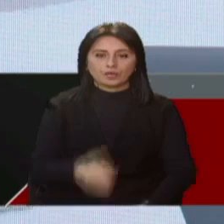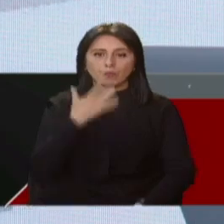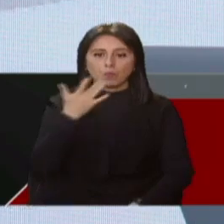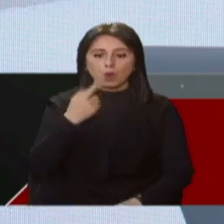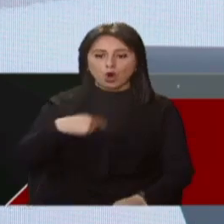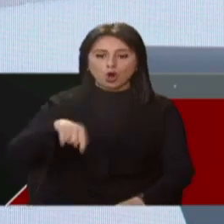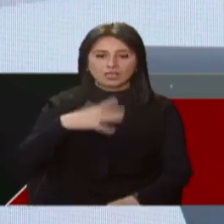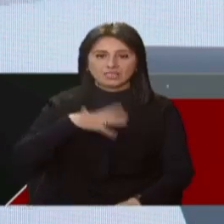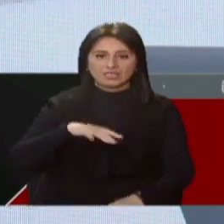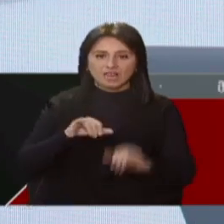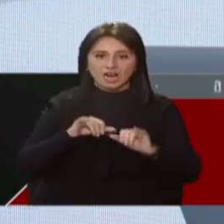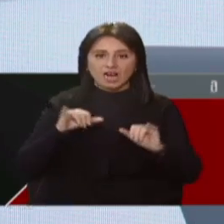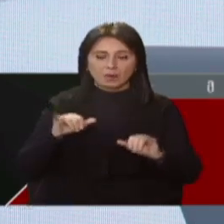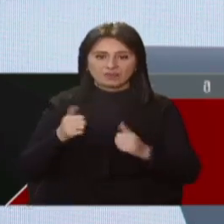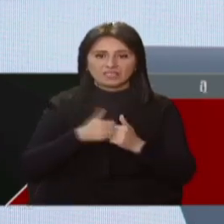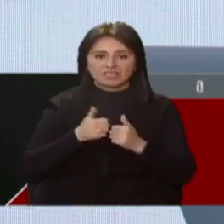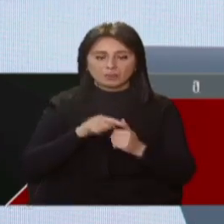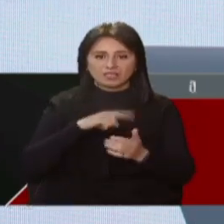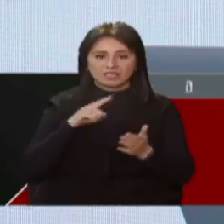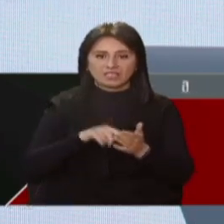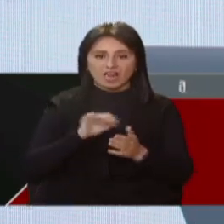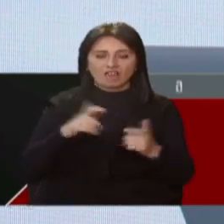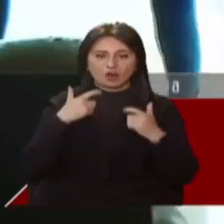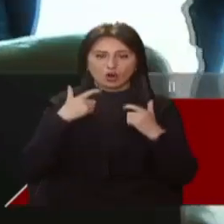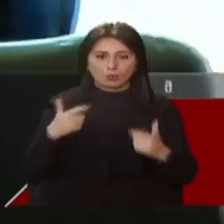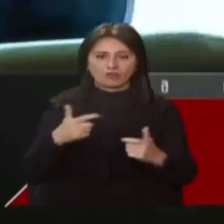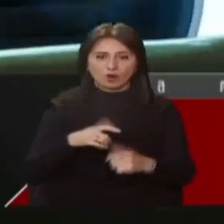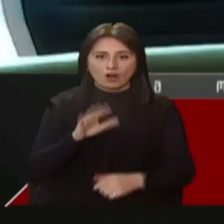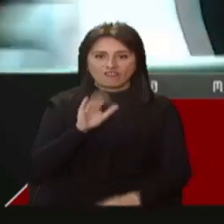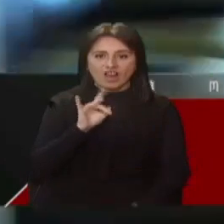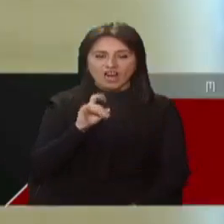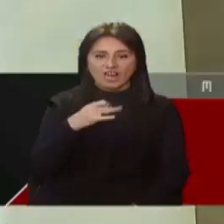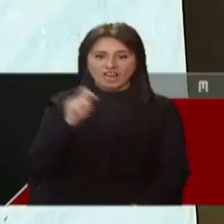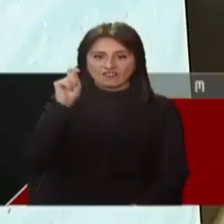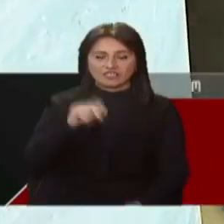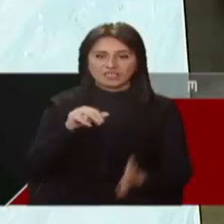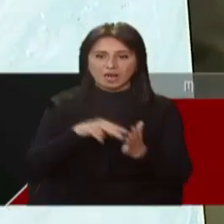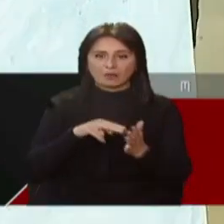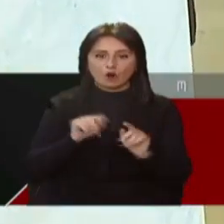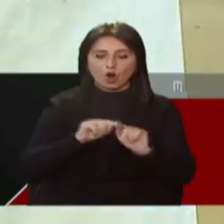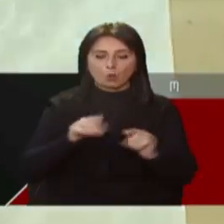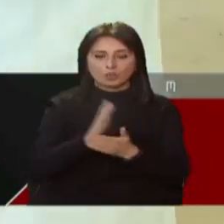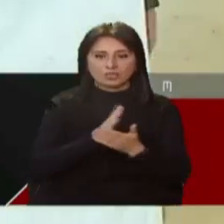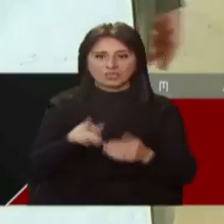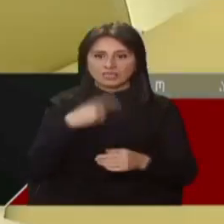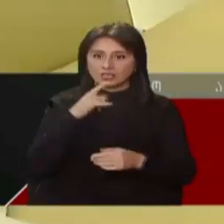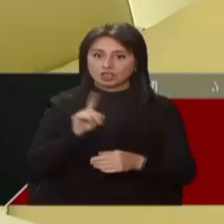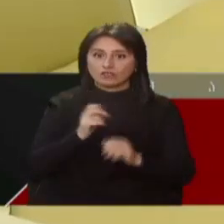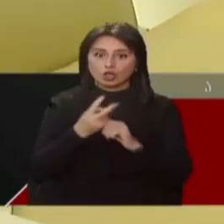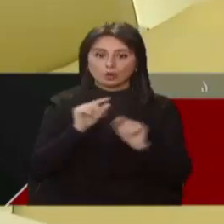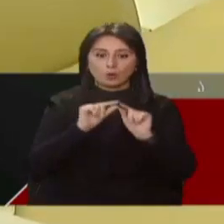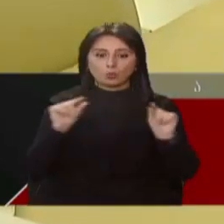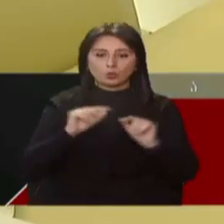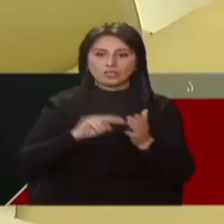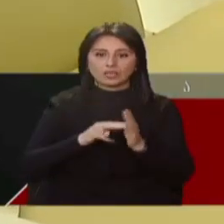Politicurile spectrii s-au cartografiat și gaparțoave biserica să mezoblo să aștepte și eurocomisarul Oliver Varhees vizită a pasăpse opoziției naționale ați cadă epsrom tormet